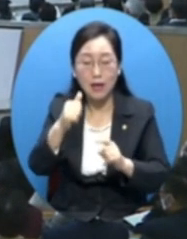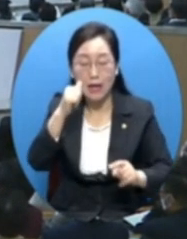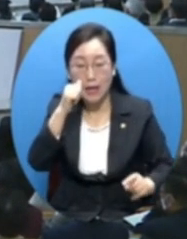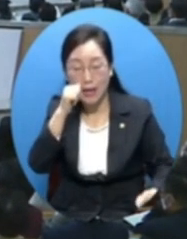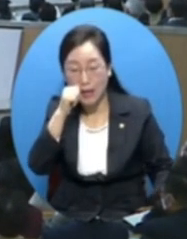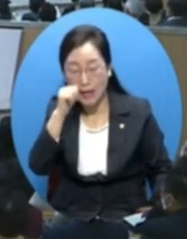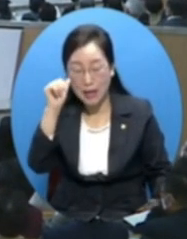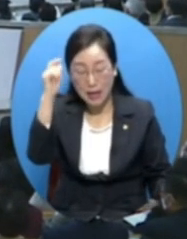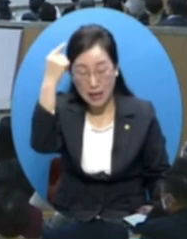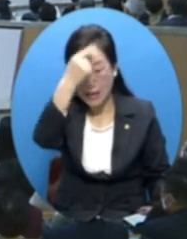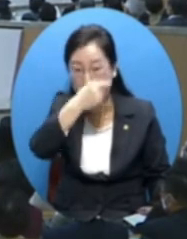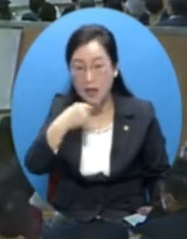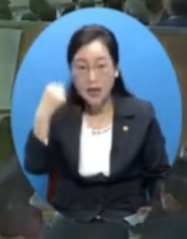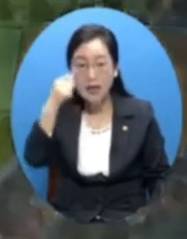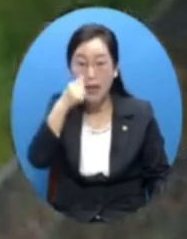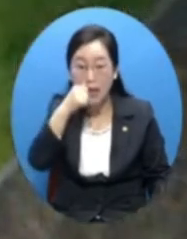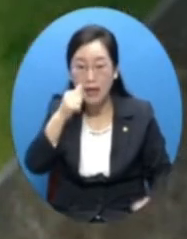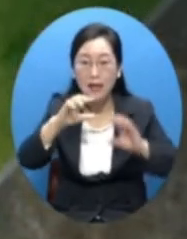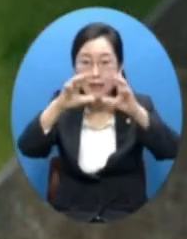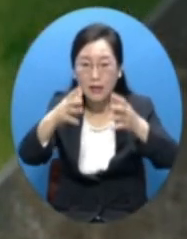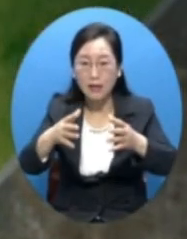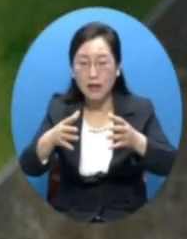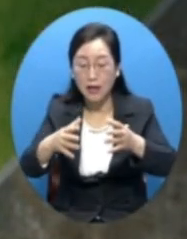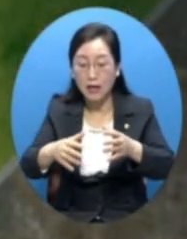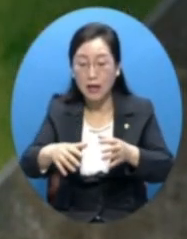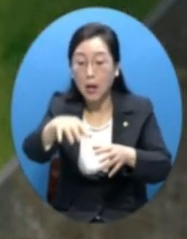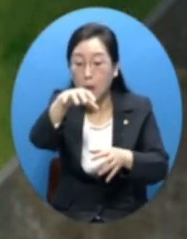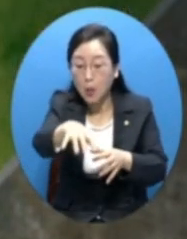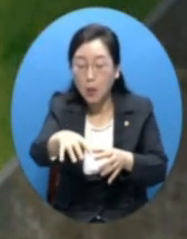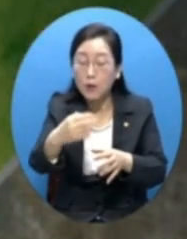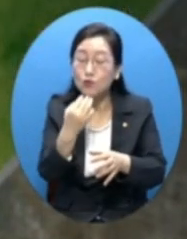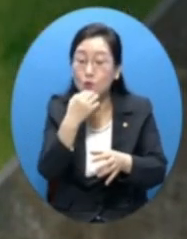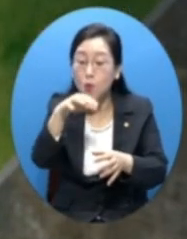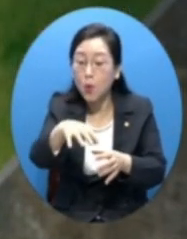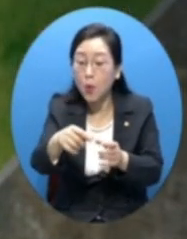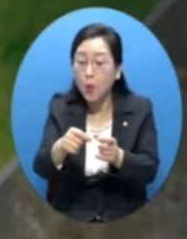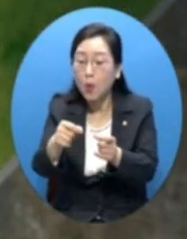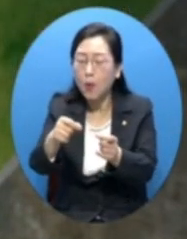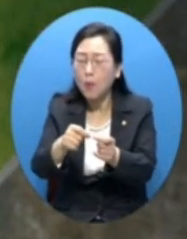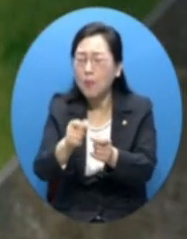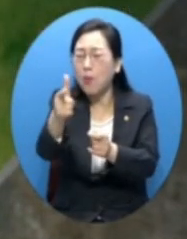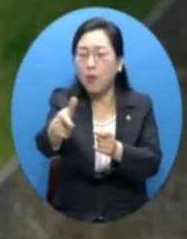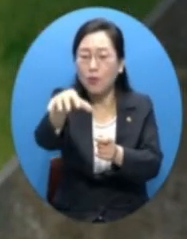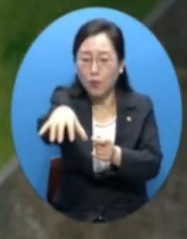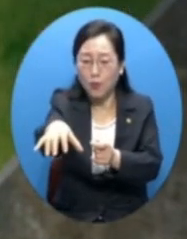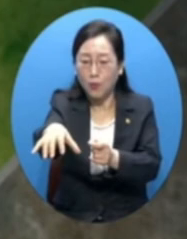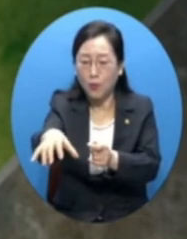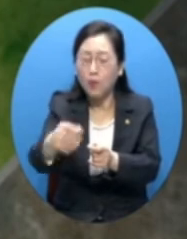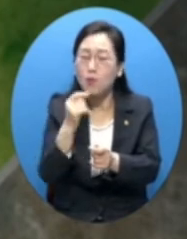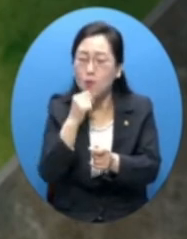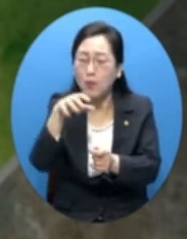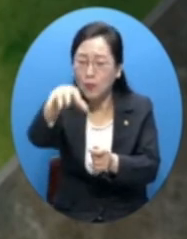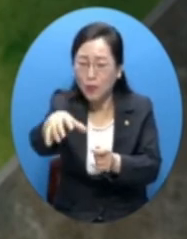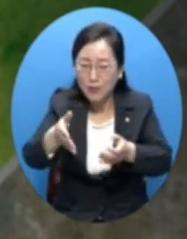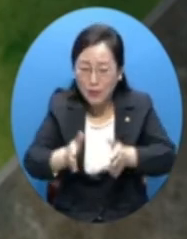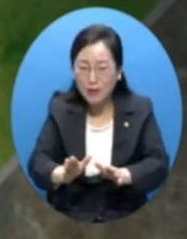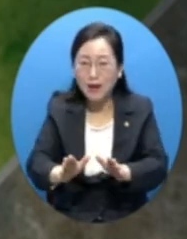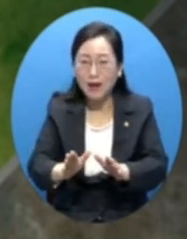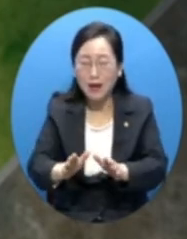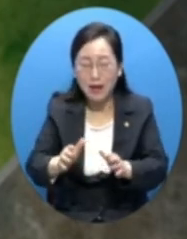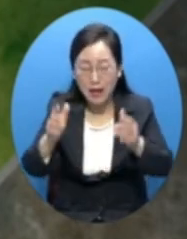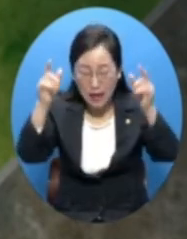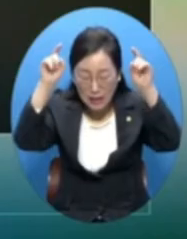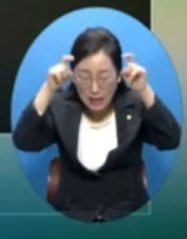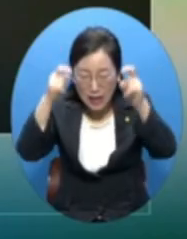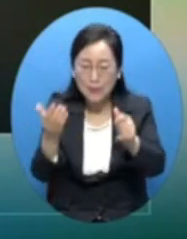아디스 아바바에서 약 130km 떨어진 자토라고 하는 아주 조그만 마을의 목동이었습니다. 성인이 되어 에티오피아 셀라시아